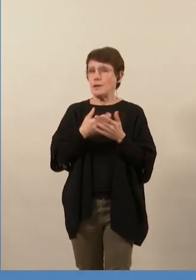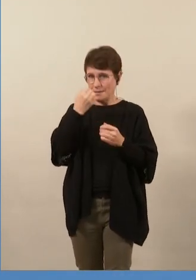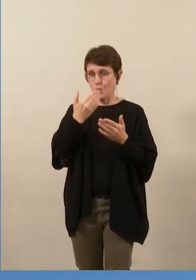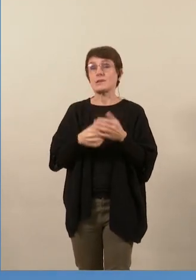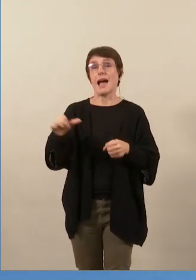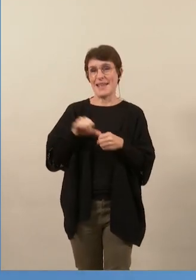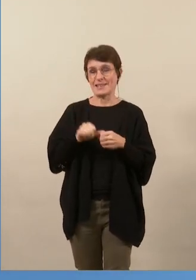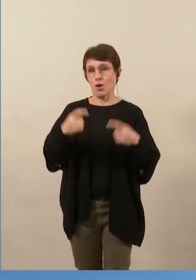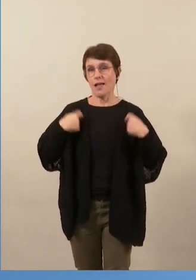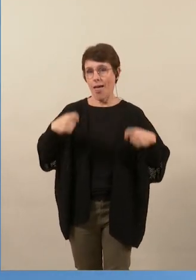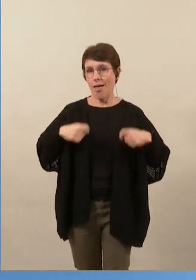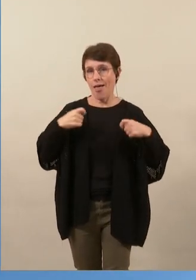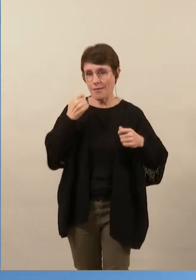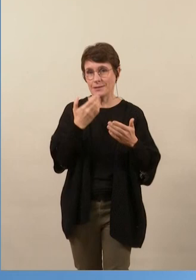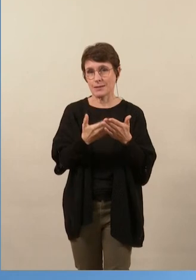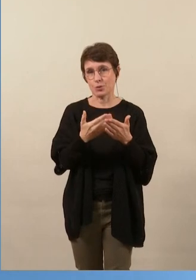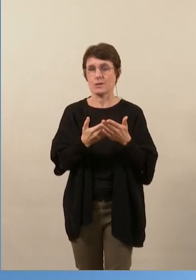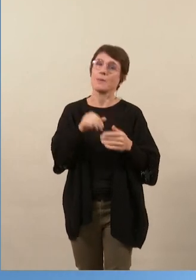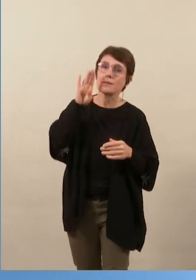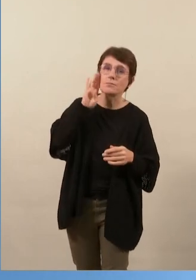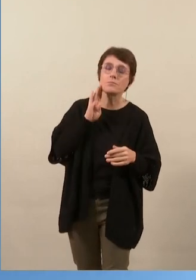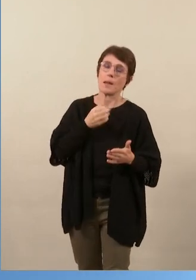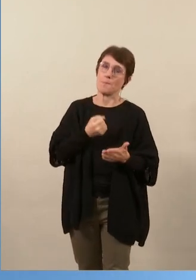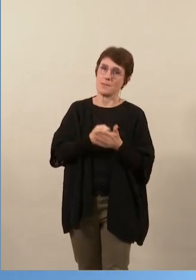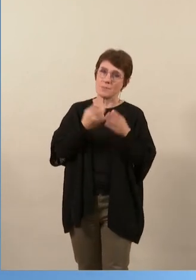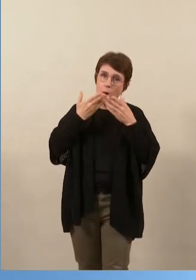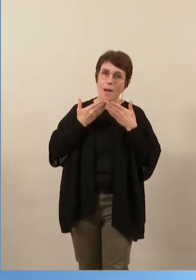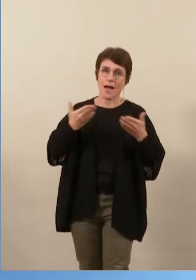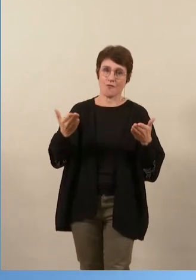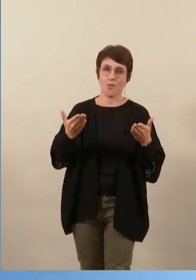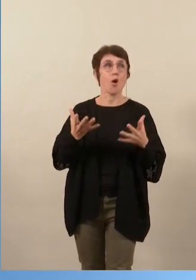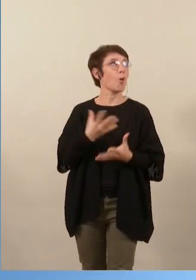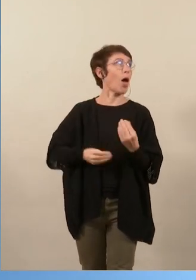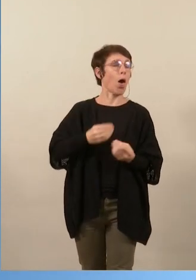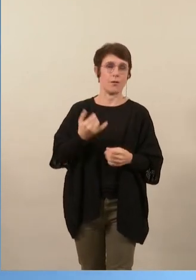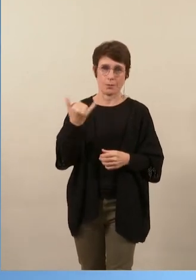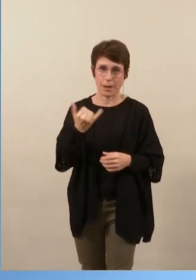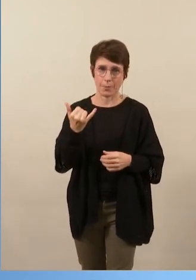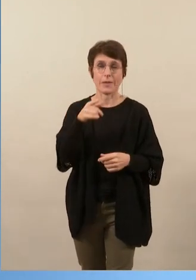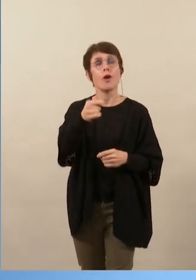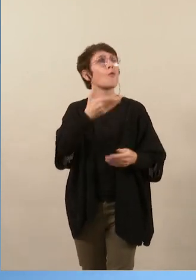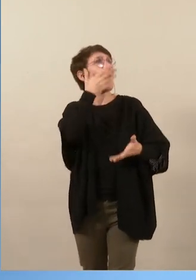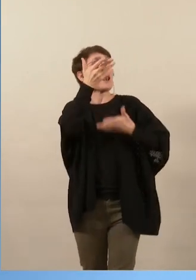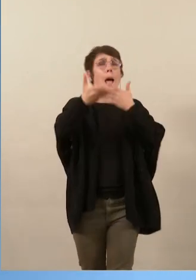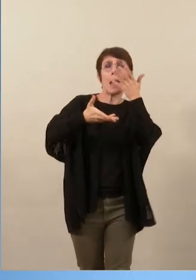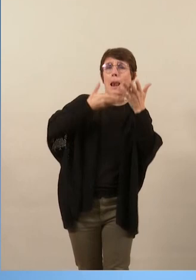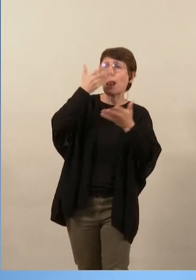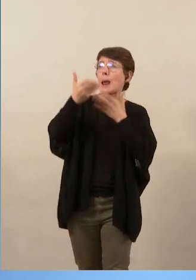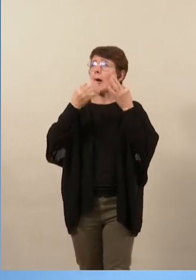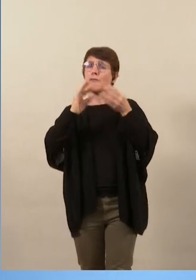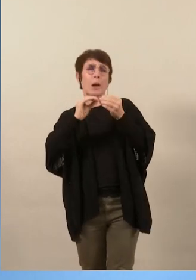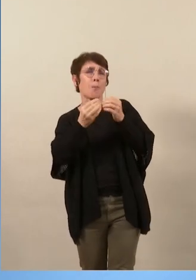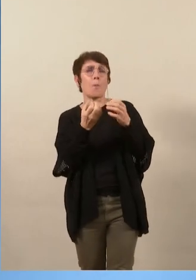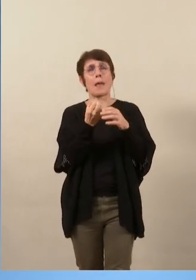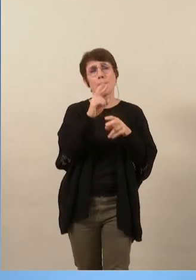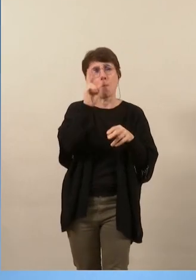simplement ayez au moins la transparence de l'assumer et arrêtez de nous faire des discours sur l'empreinte carbone et sur la